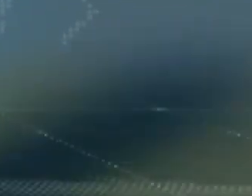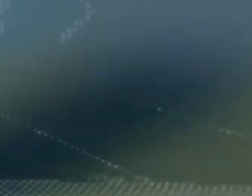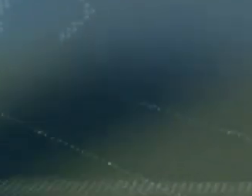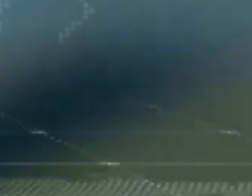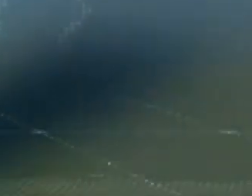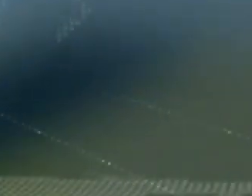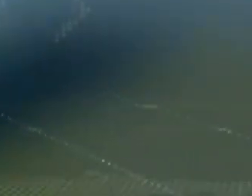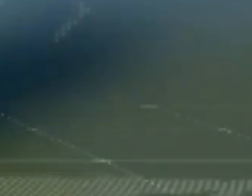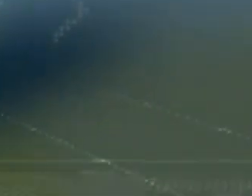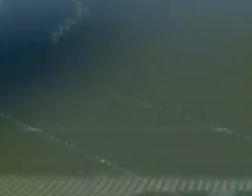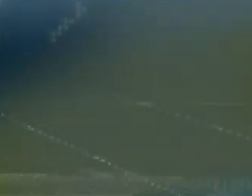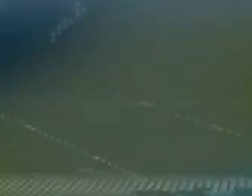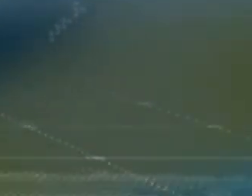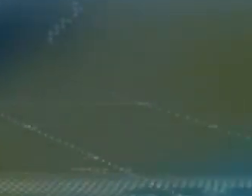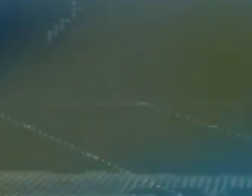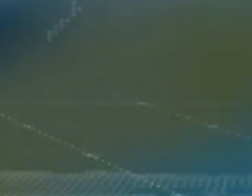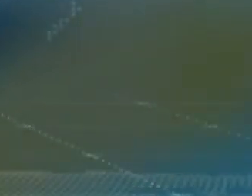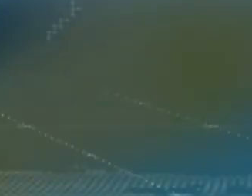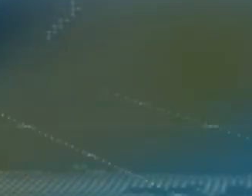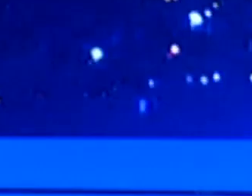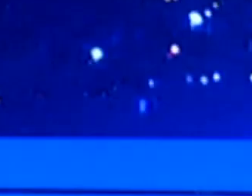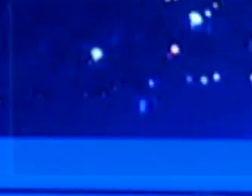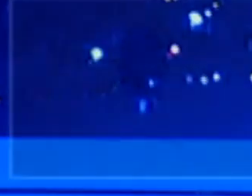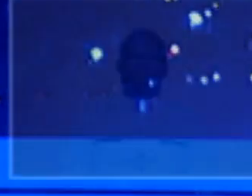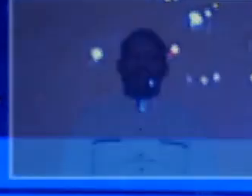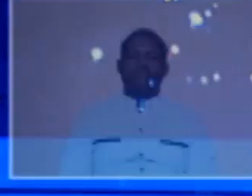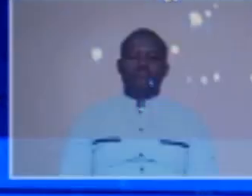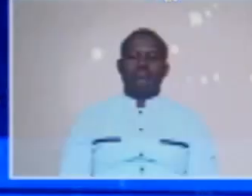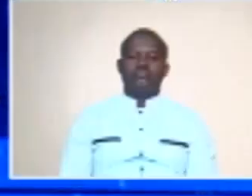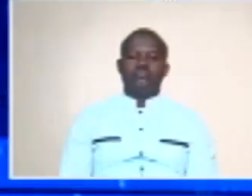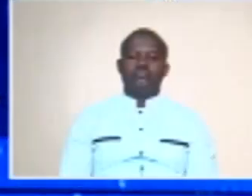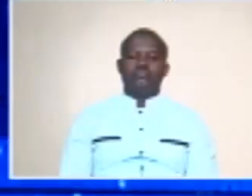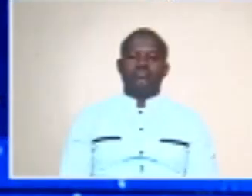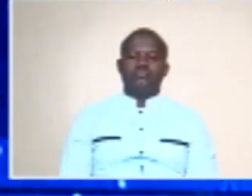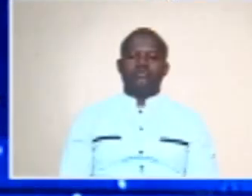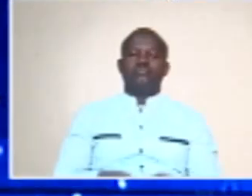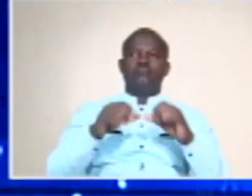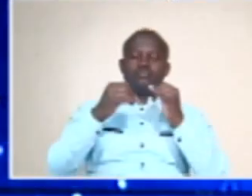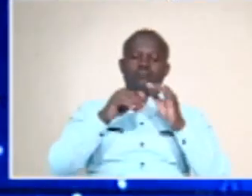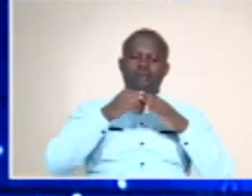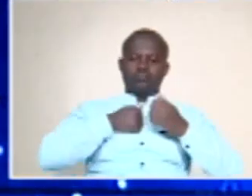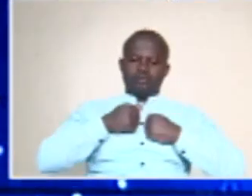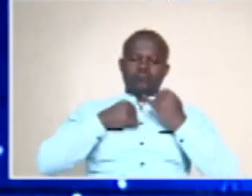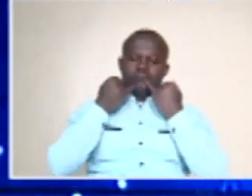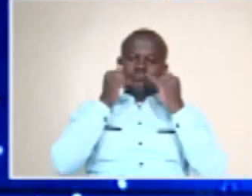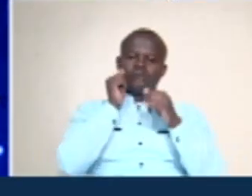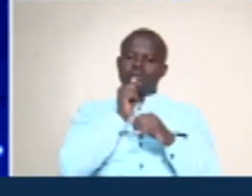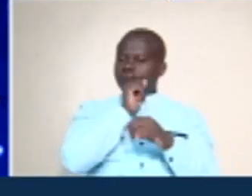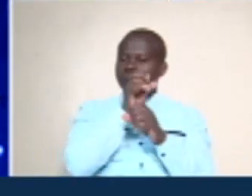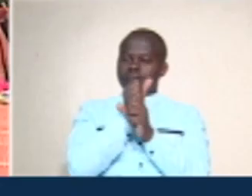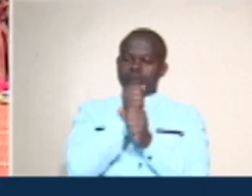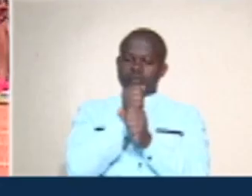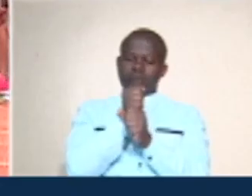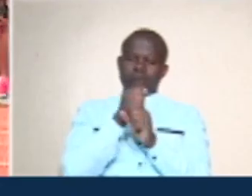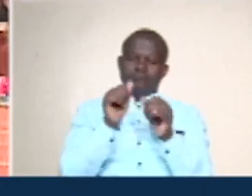Yemwe mikino hano mu Rwanda tubwira ko kuri wa gatandatu ishyirahamwe